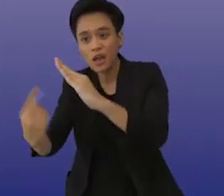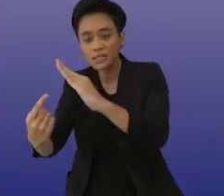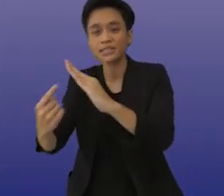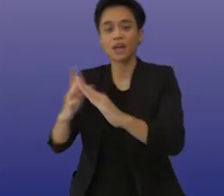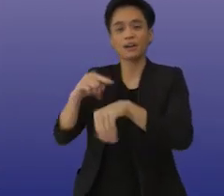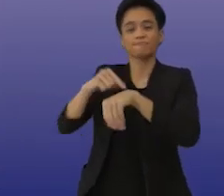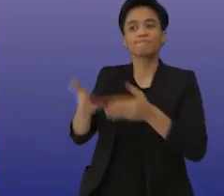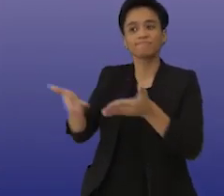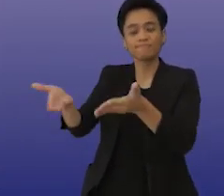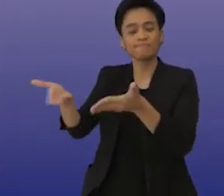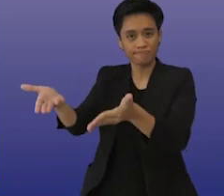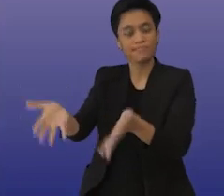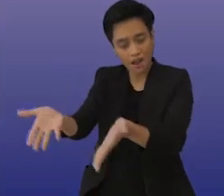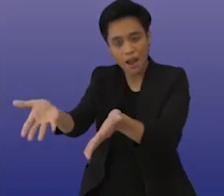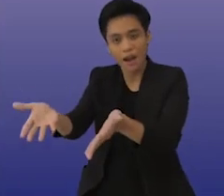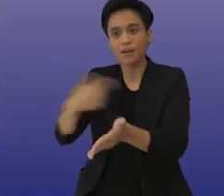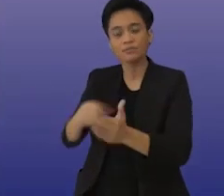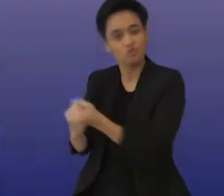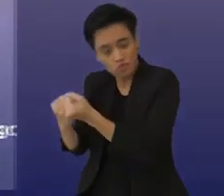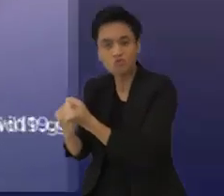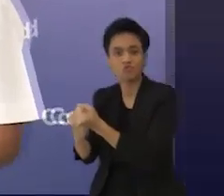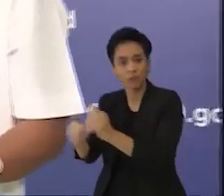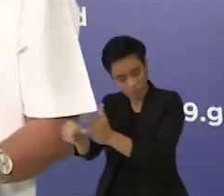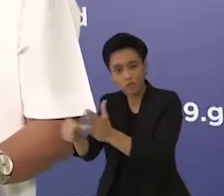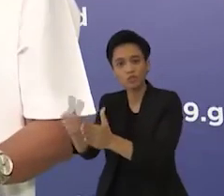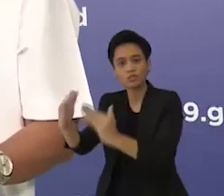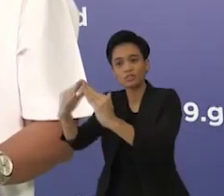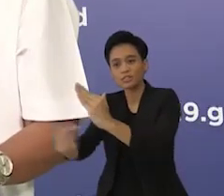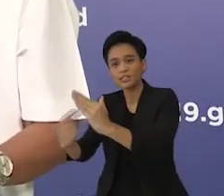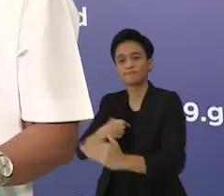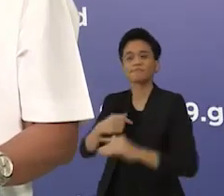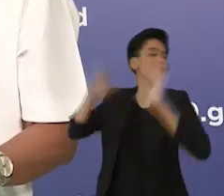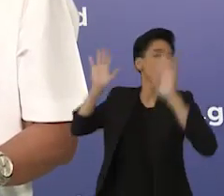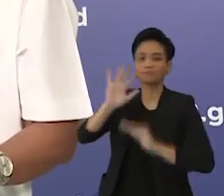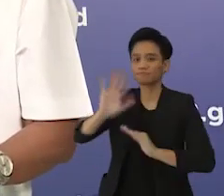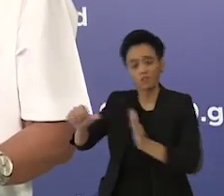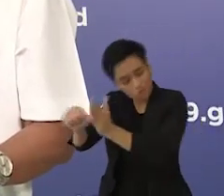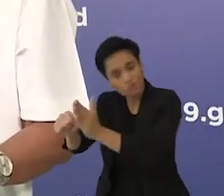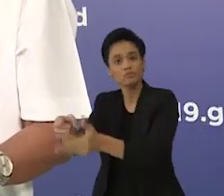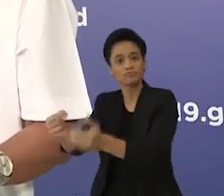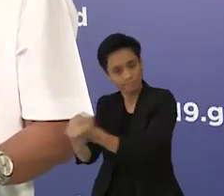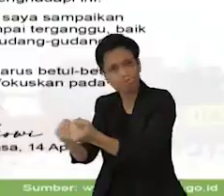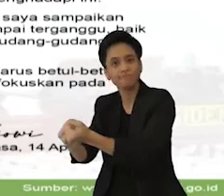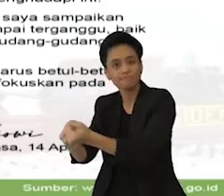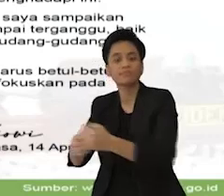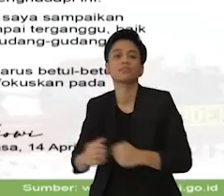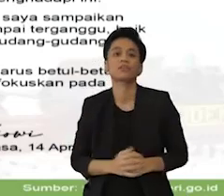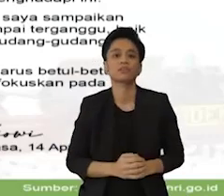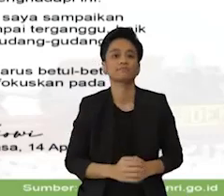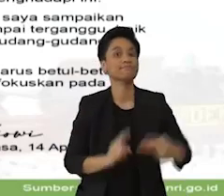dirumah Mari kita bantu dan Mari kita dukung Kemudian yang kedua sarana-prasarana